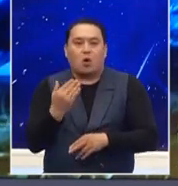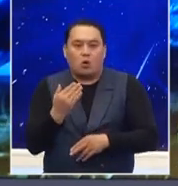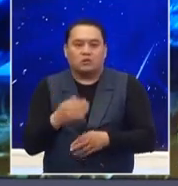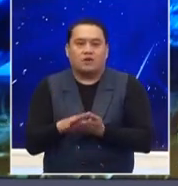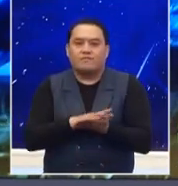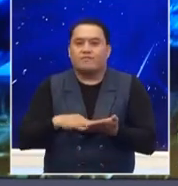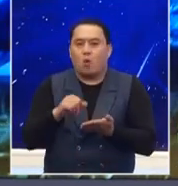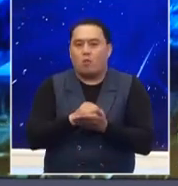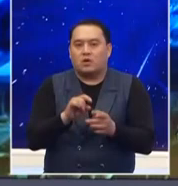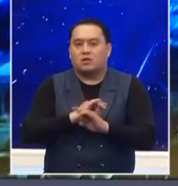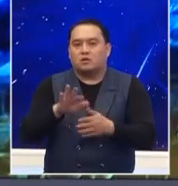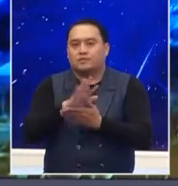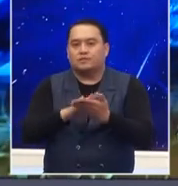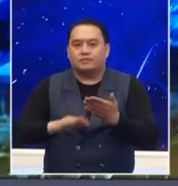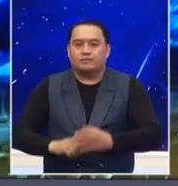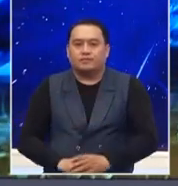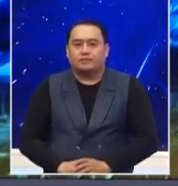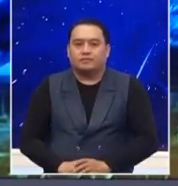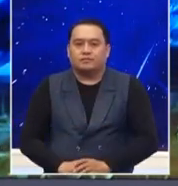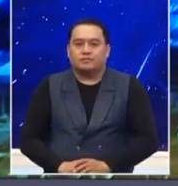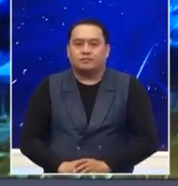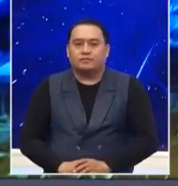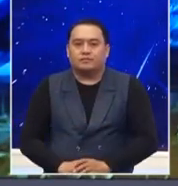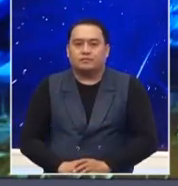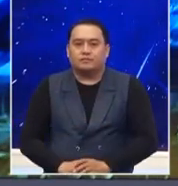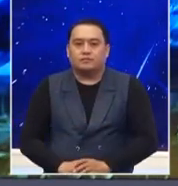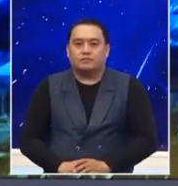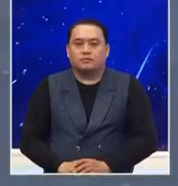порчи. Подробнее в материале моего коллеги Дамира Анитова.